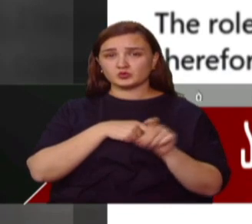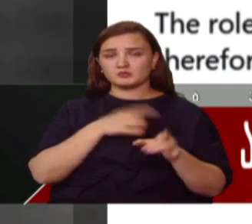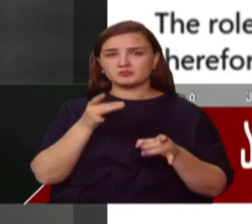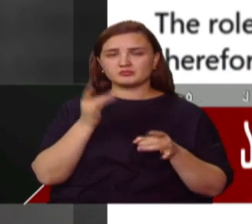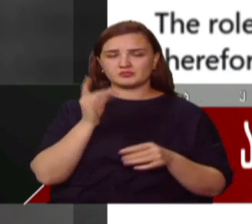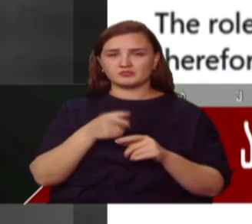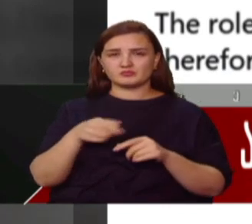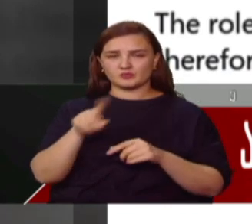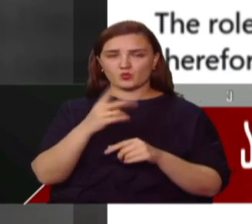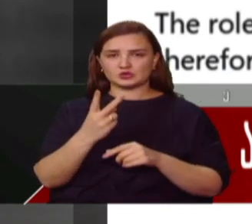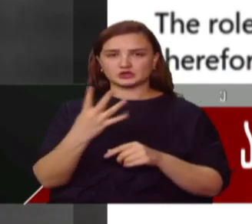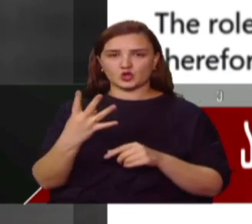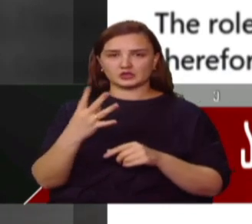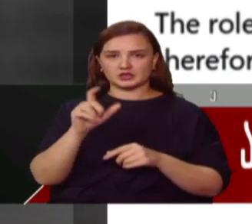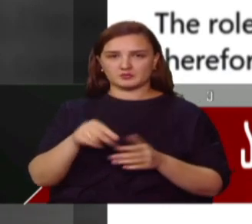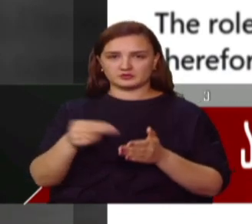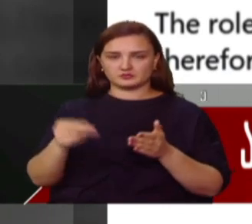24-ის პოზიციას გამოხატავს.